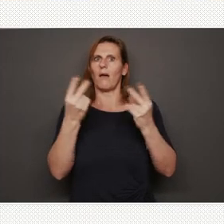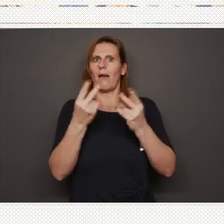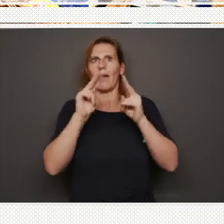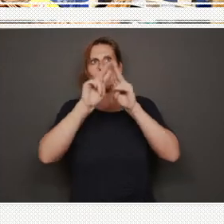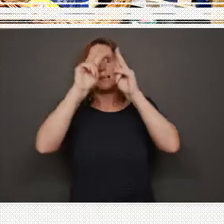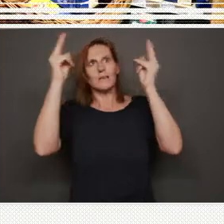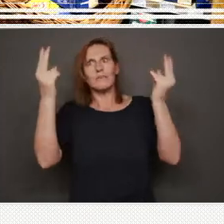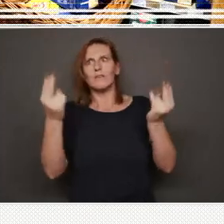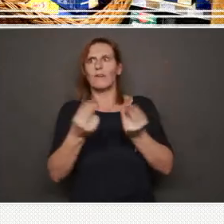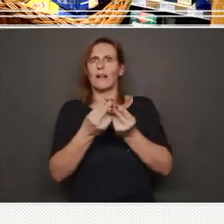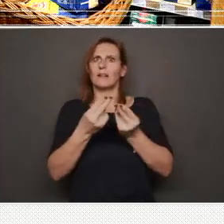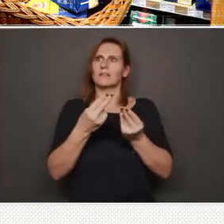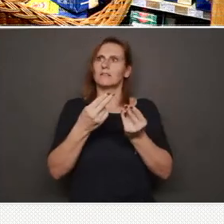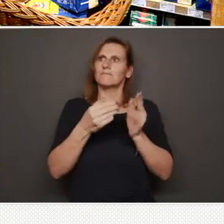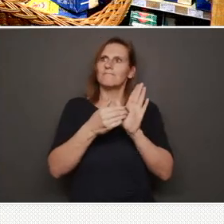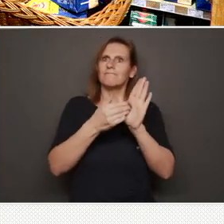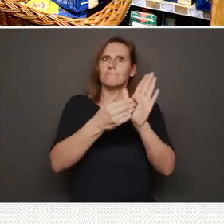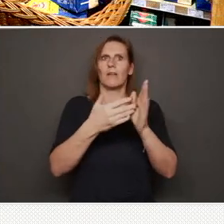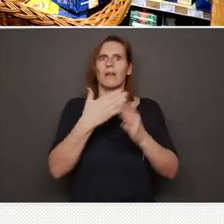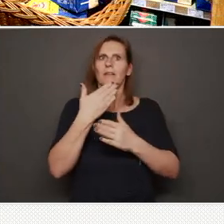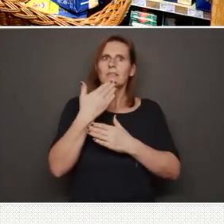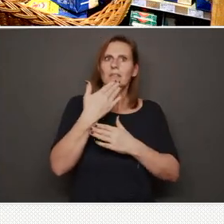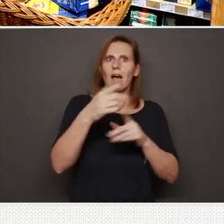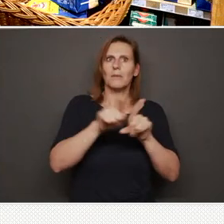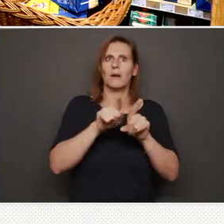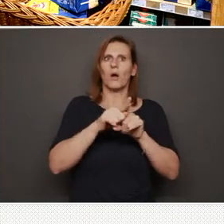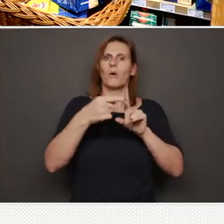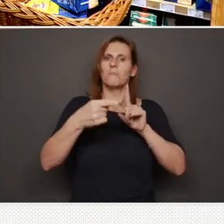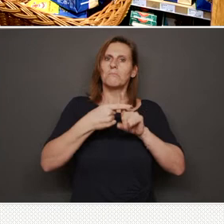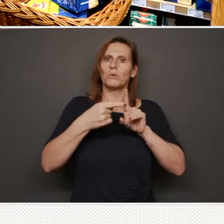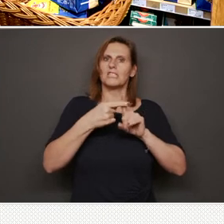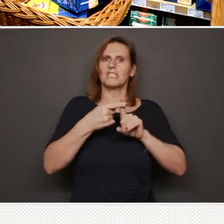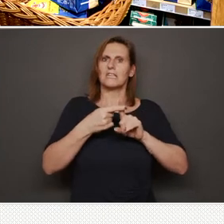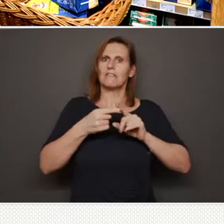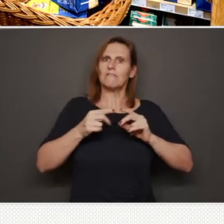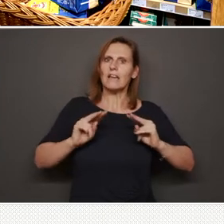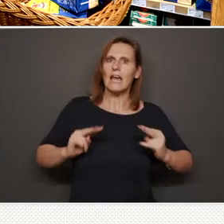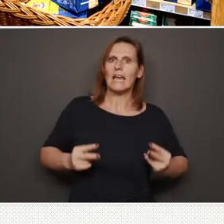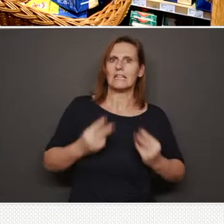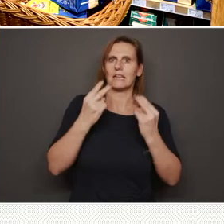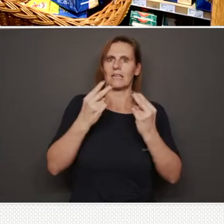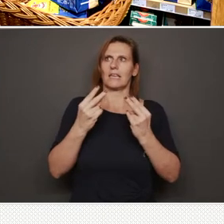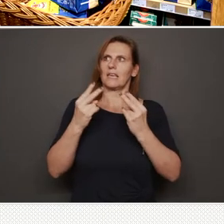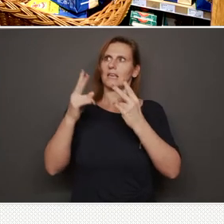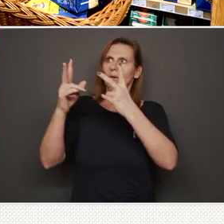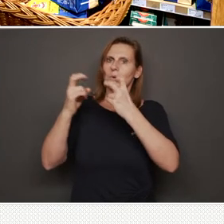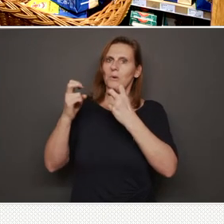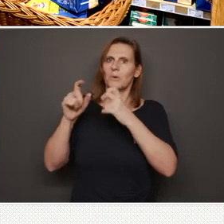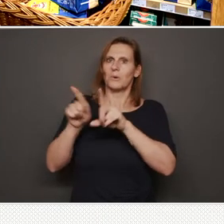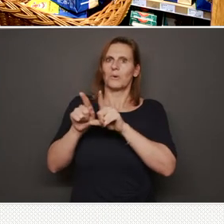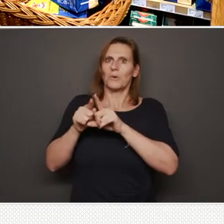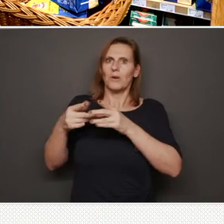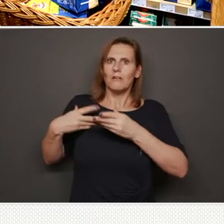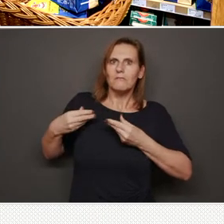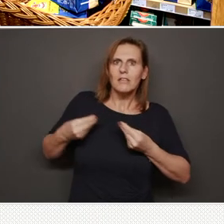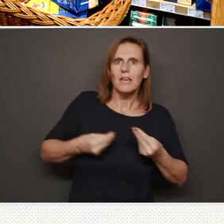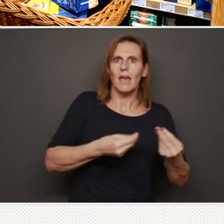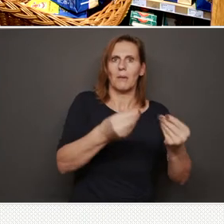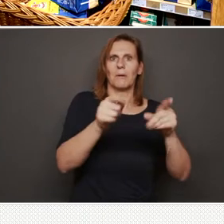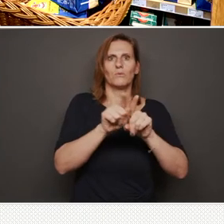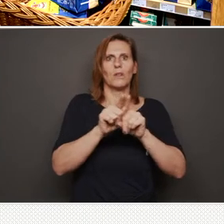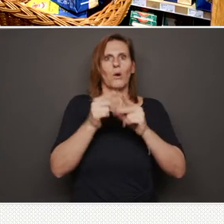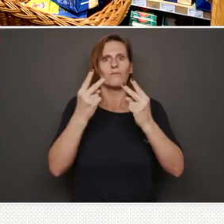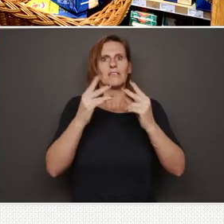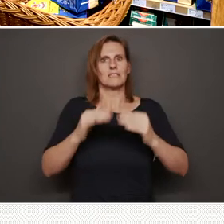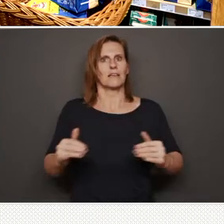Dankbarkeit auszudrücken und selber positive Energie aufzudanken. Das Leben ist ein Geben und Nehmen und alles muss im Gleichgewicht